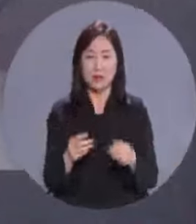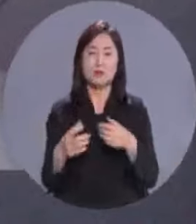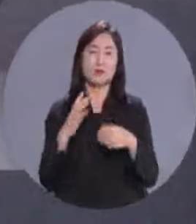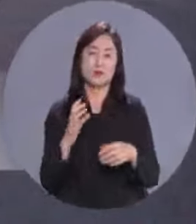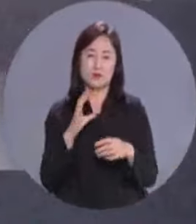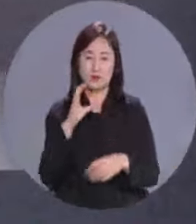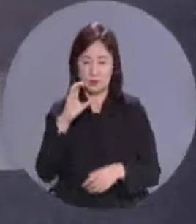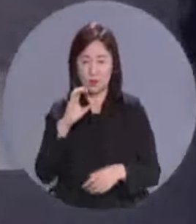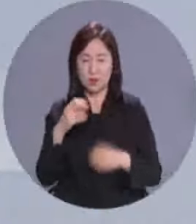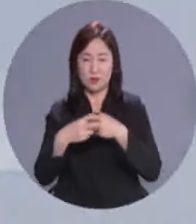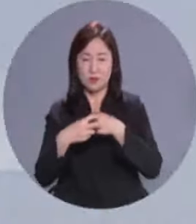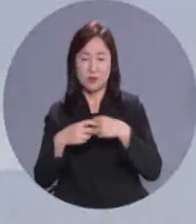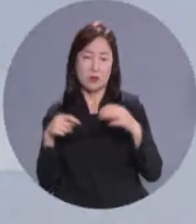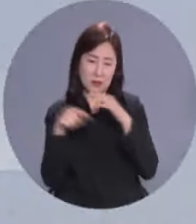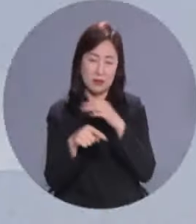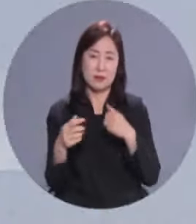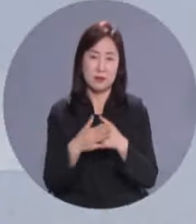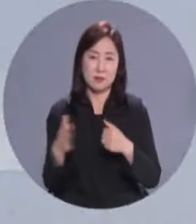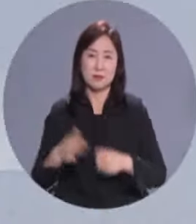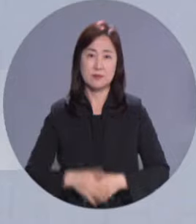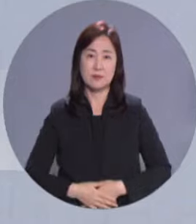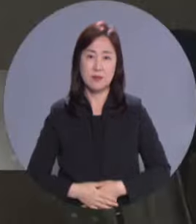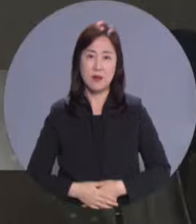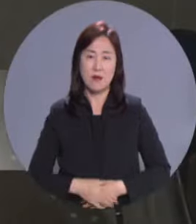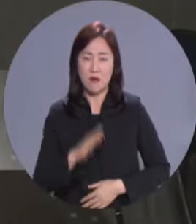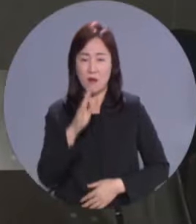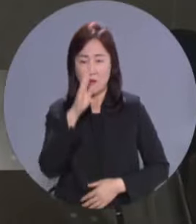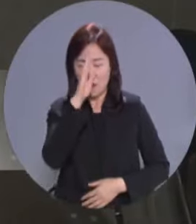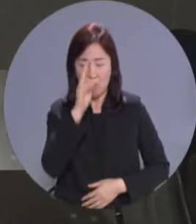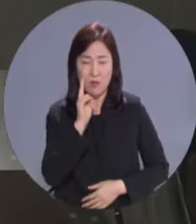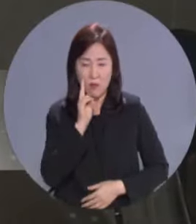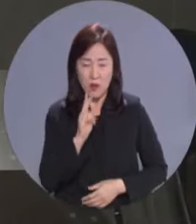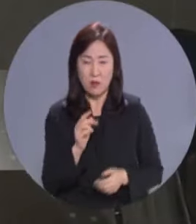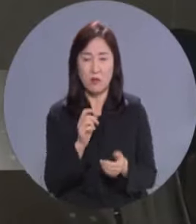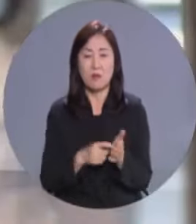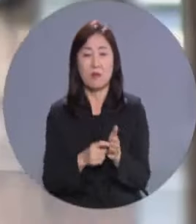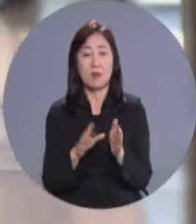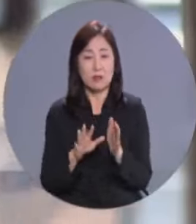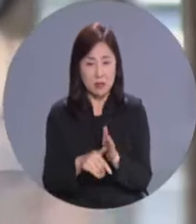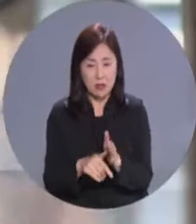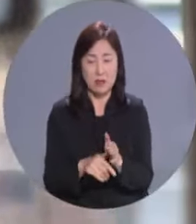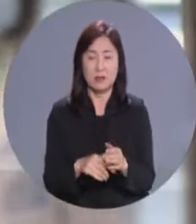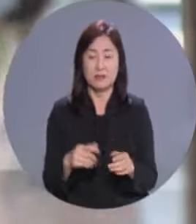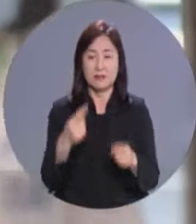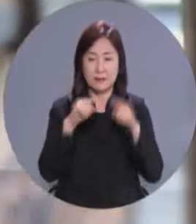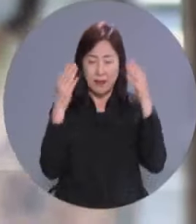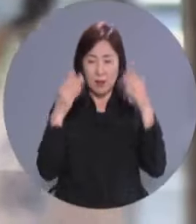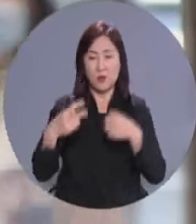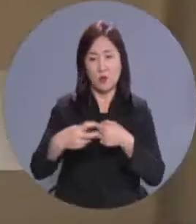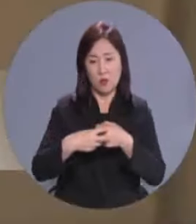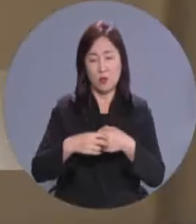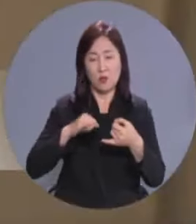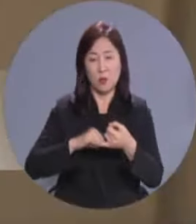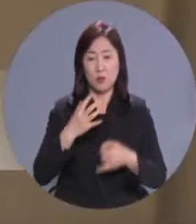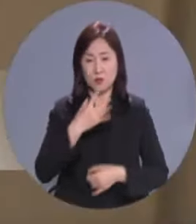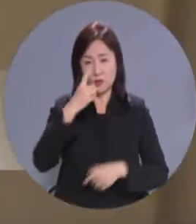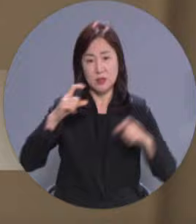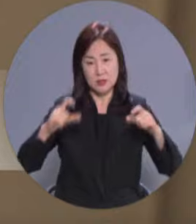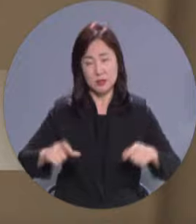을찾기입니다 생사를 다투는 상황에서 중심을 잡고 환자를 치료할 대학병원이 순천에 필요하다는 것이